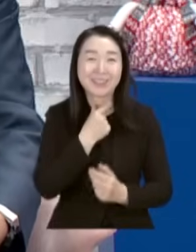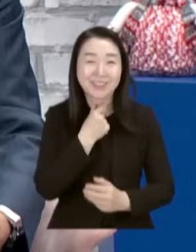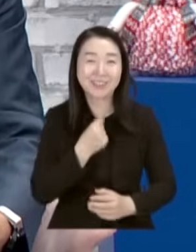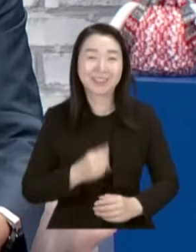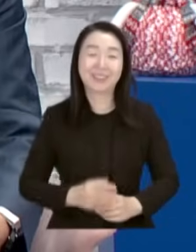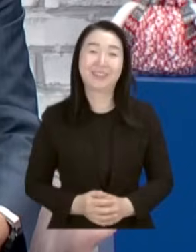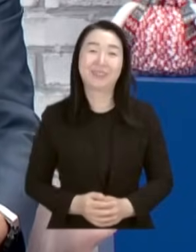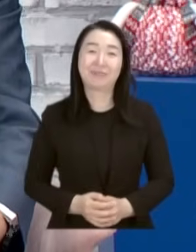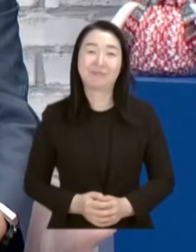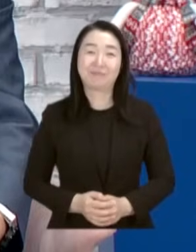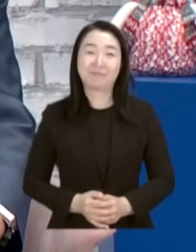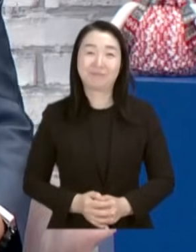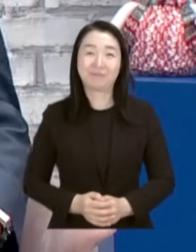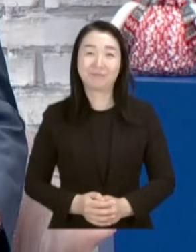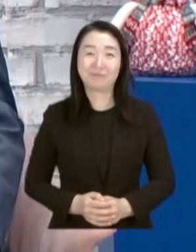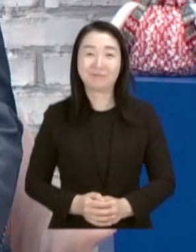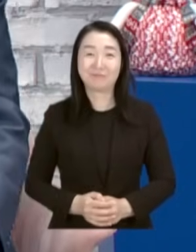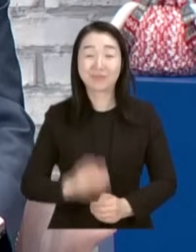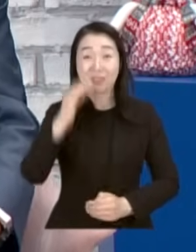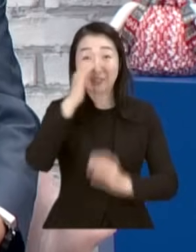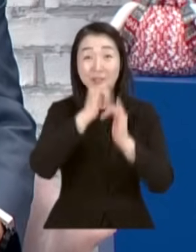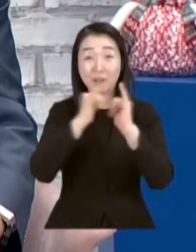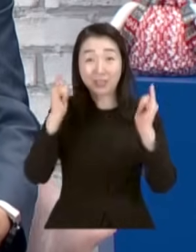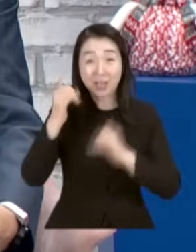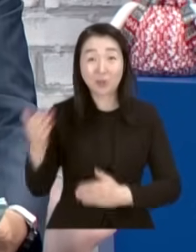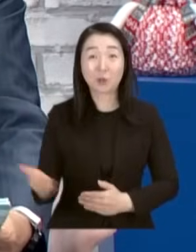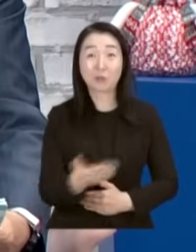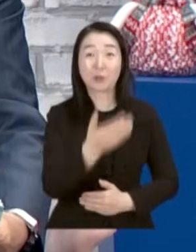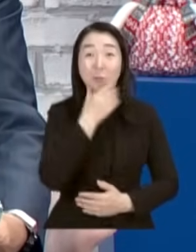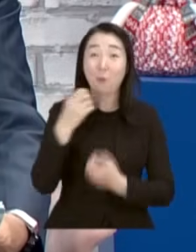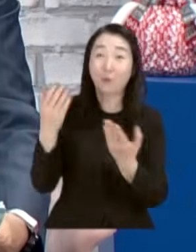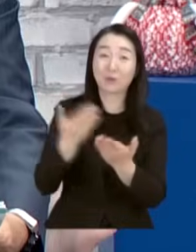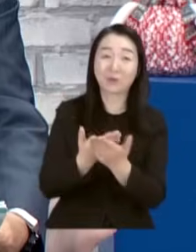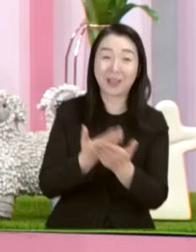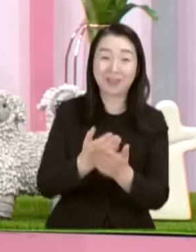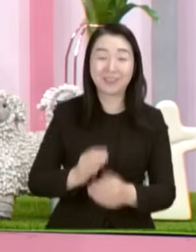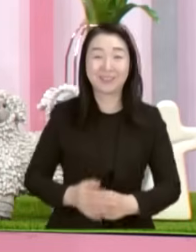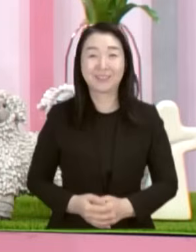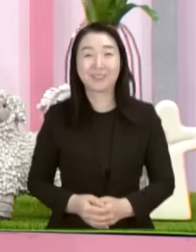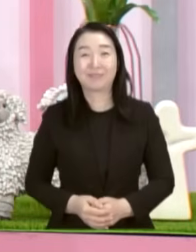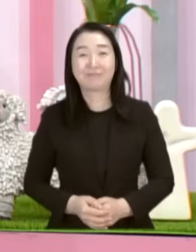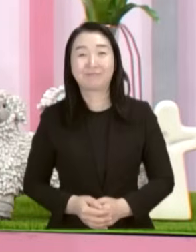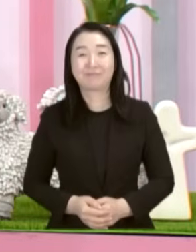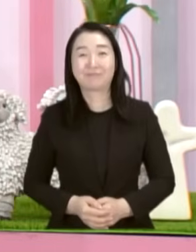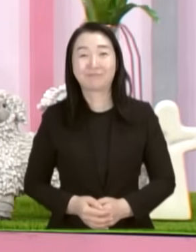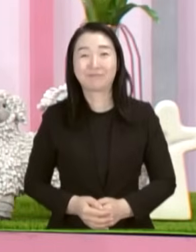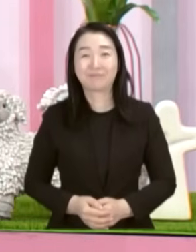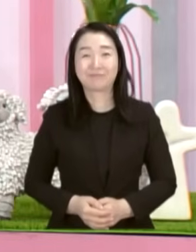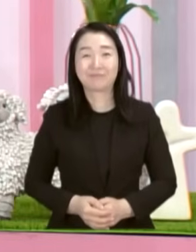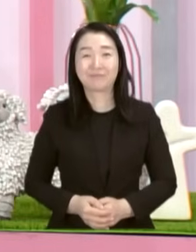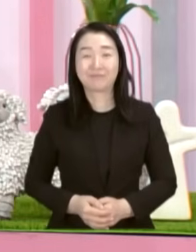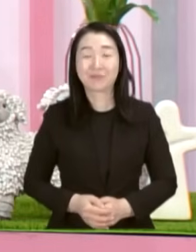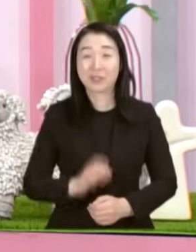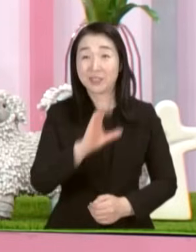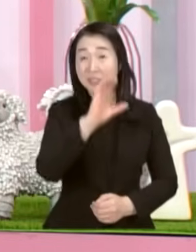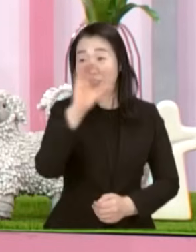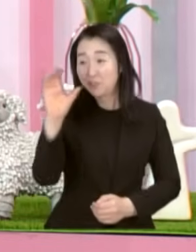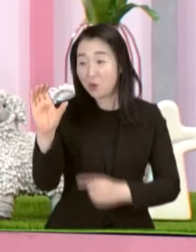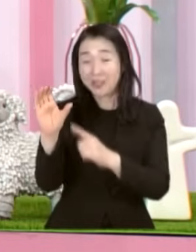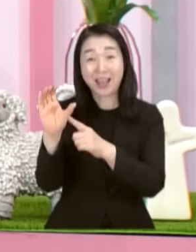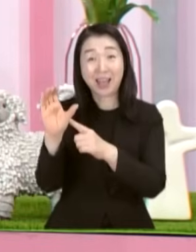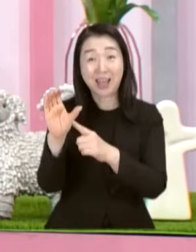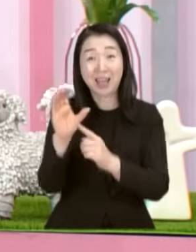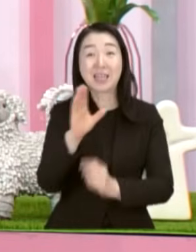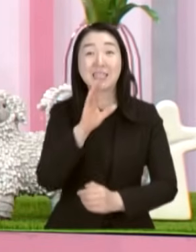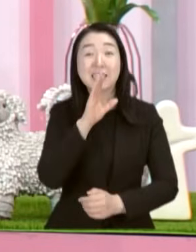아, 감사합니다. 네. 우리 시청자 여러분께도 같이 주시죠. 네. 성탄이어서부터 할까요? 네. 네. 정말 성탄의